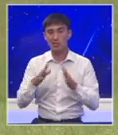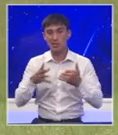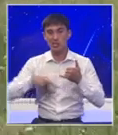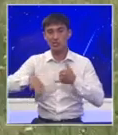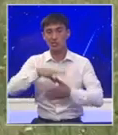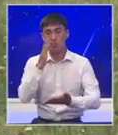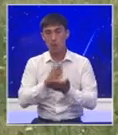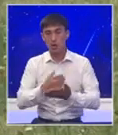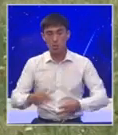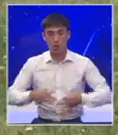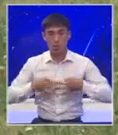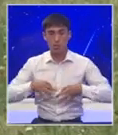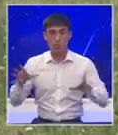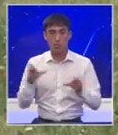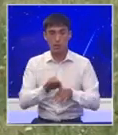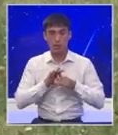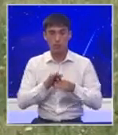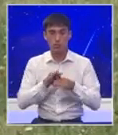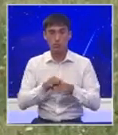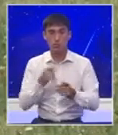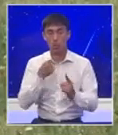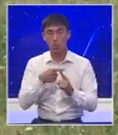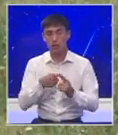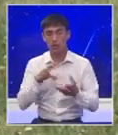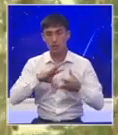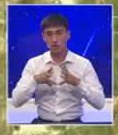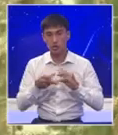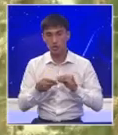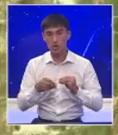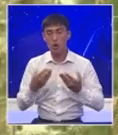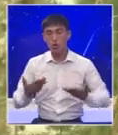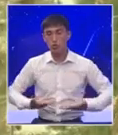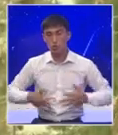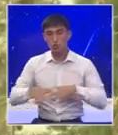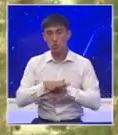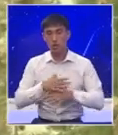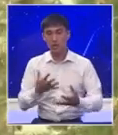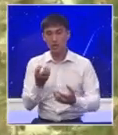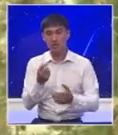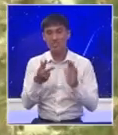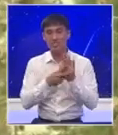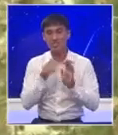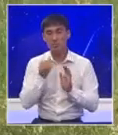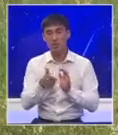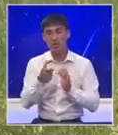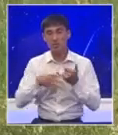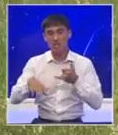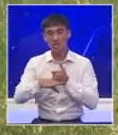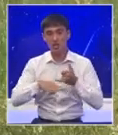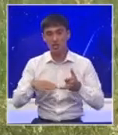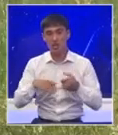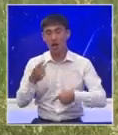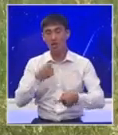тиісті мекемелердің тізе қосып атқарған жұмыстарының оң нәтижесі. Алда аудан тұрғындарының игілігіне тағы 8 мың гектардай жер